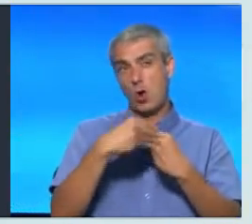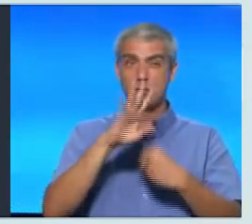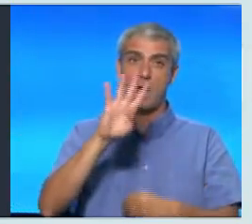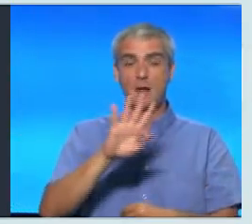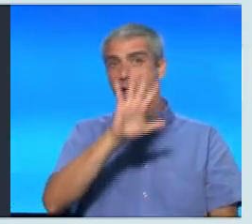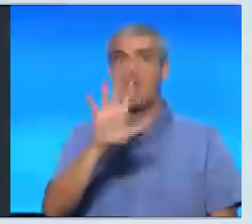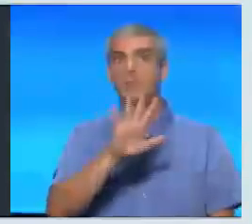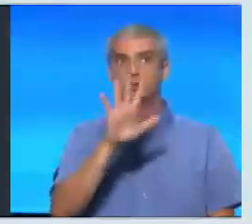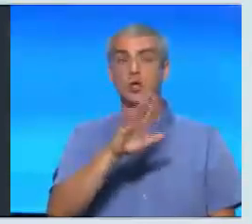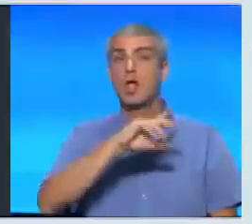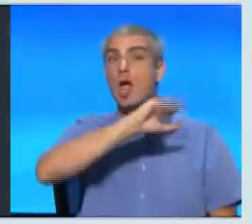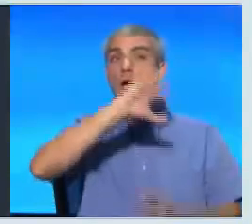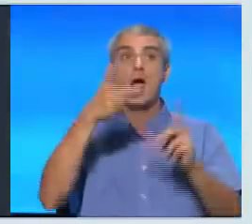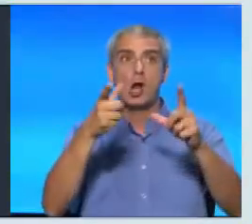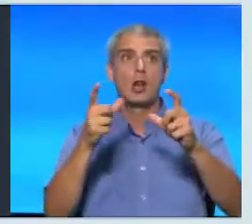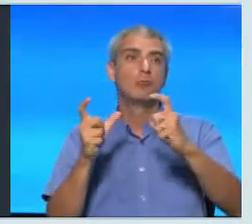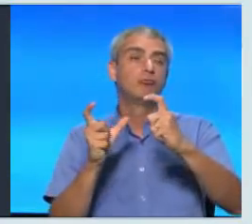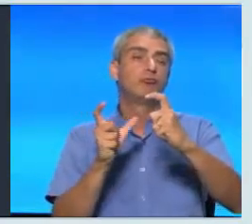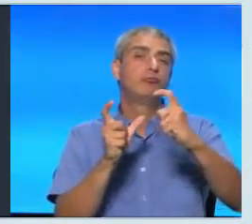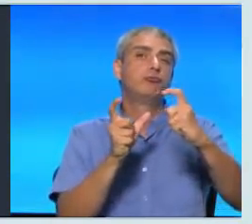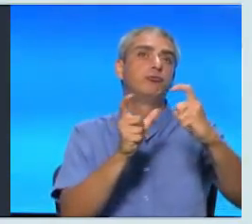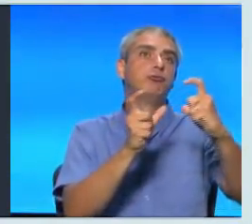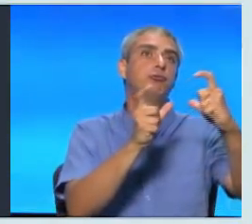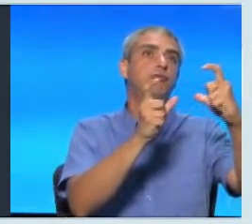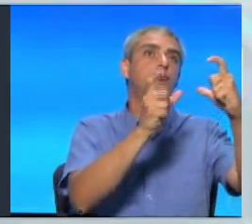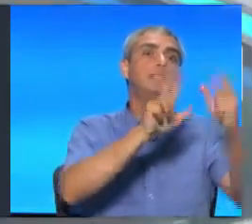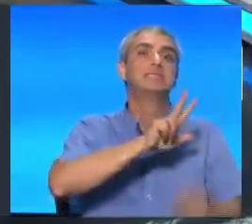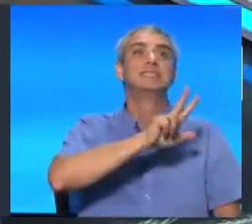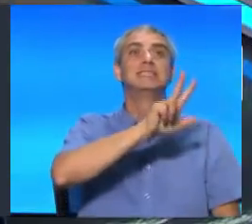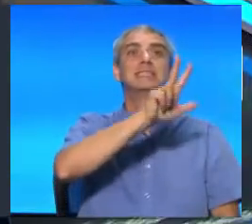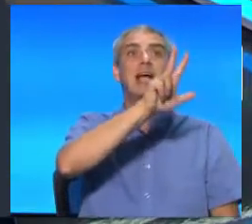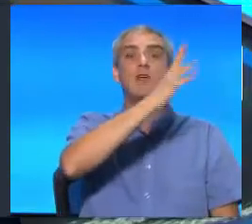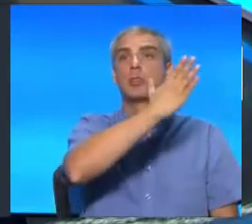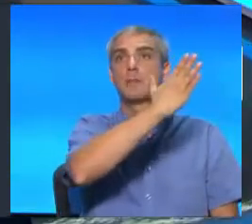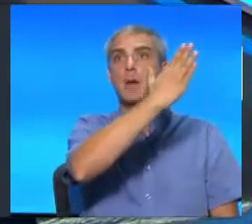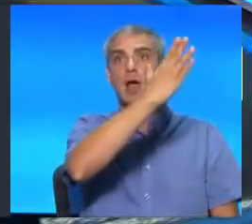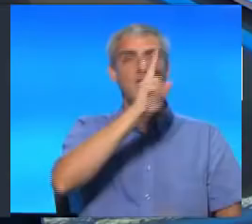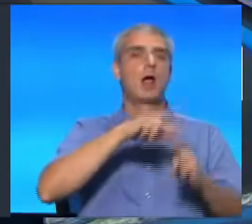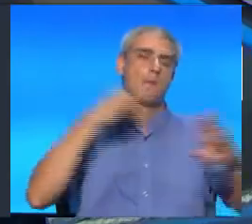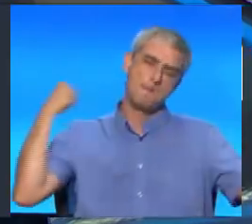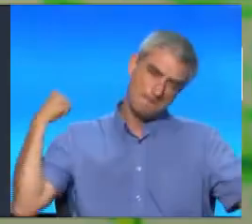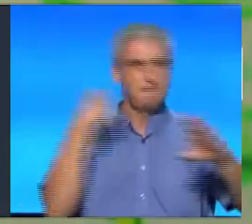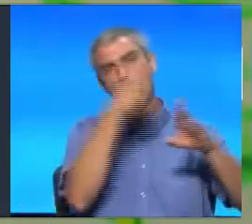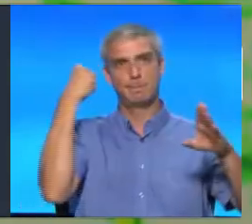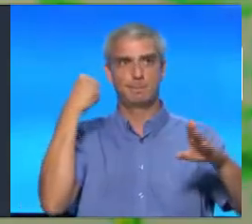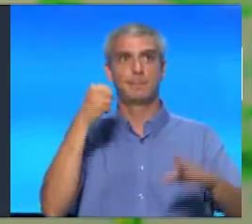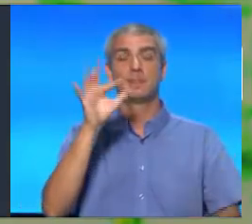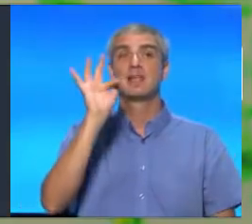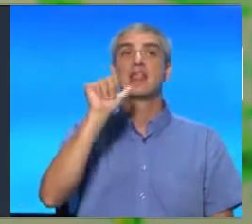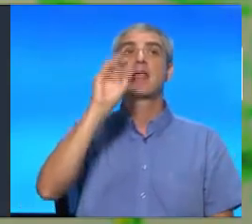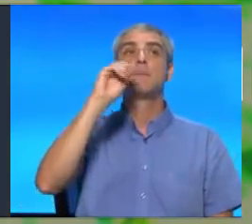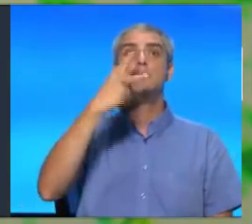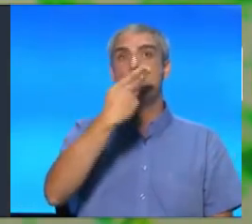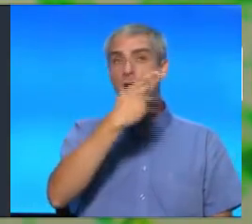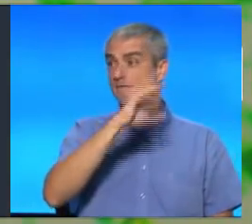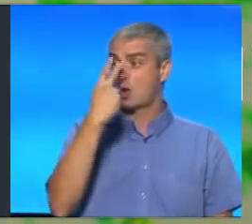שעות. כל הדבר הזה ימשיך לנוע צפונה לאורך הצד המערבי, ואז המכה הכי גדולה תהיה בטמפה וכל הצד המערבי, וכל מה